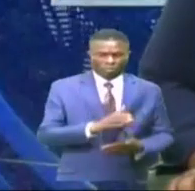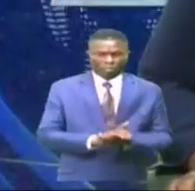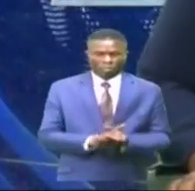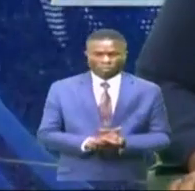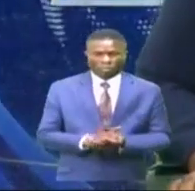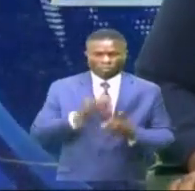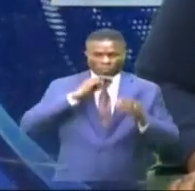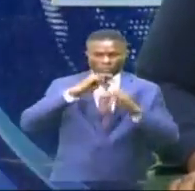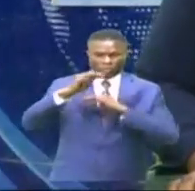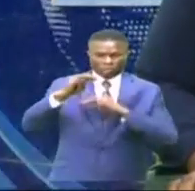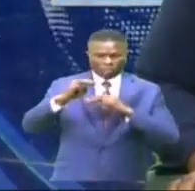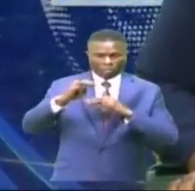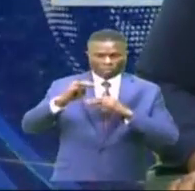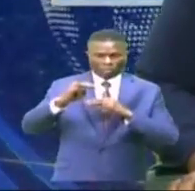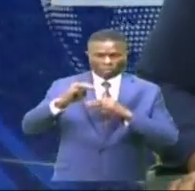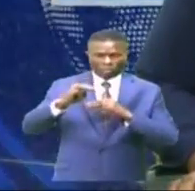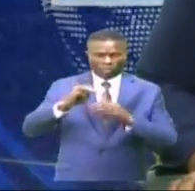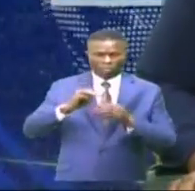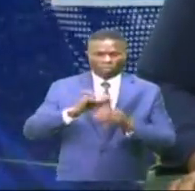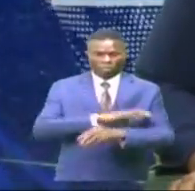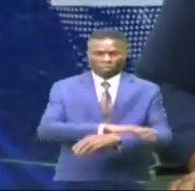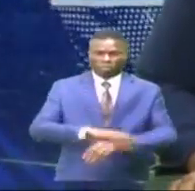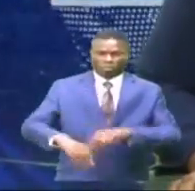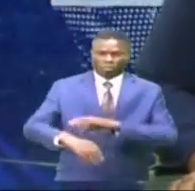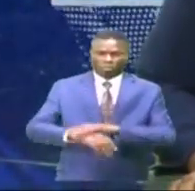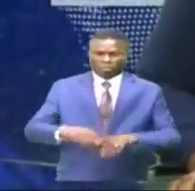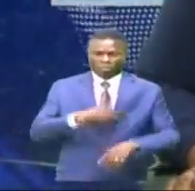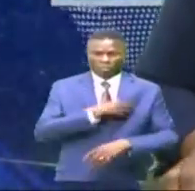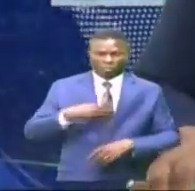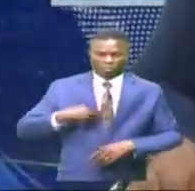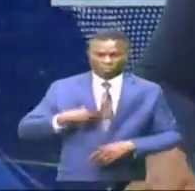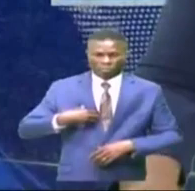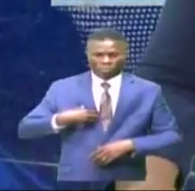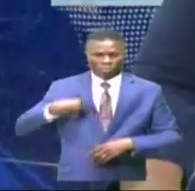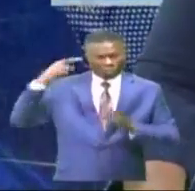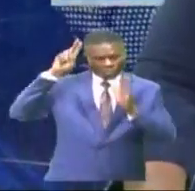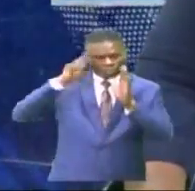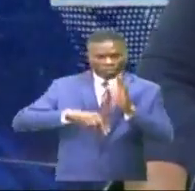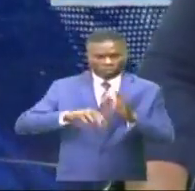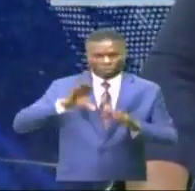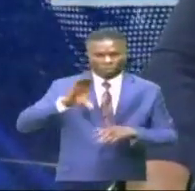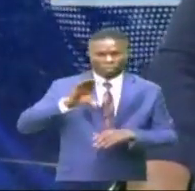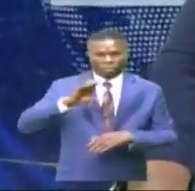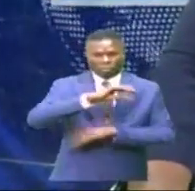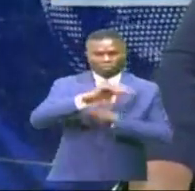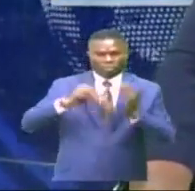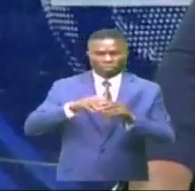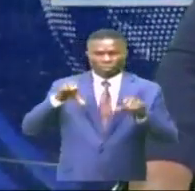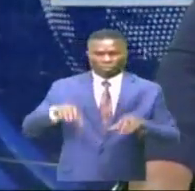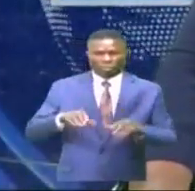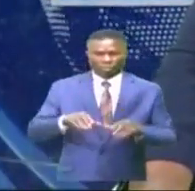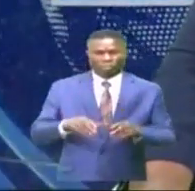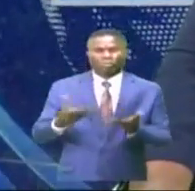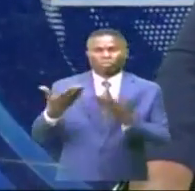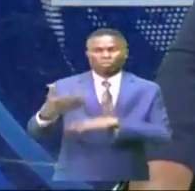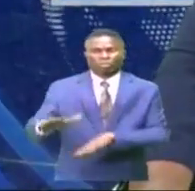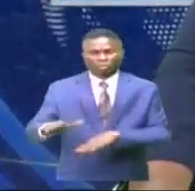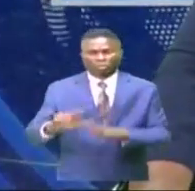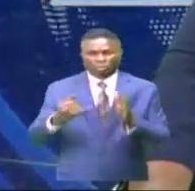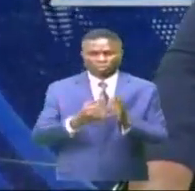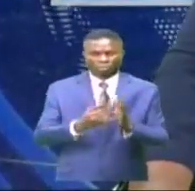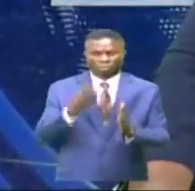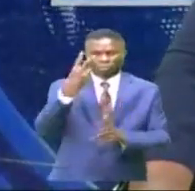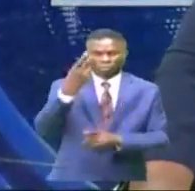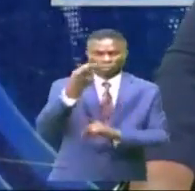message de condoléances de Madame le gouverneur de la Banque centrale du Congo consterné par la disparition ce samedi